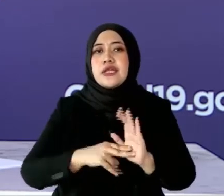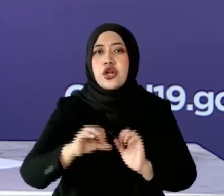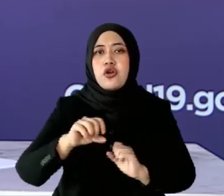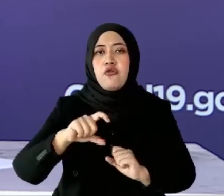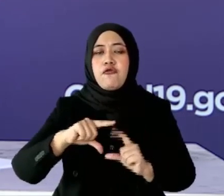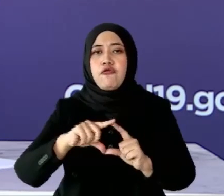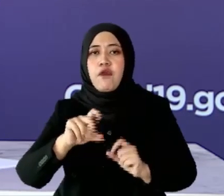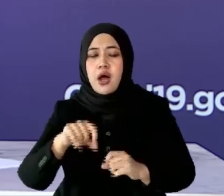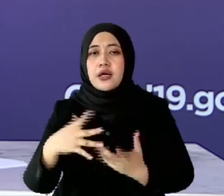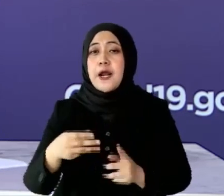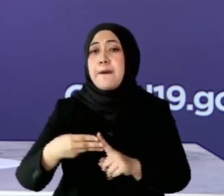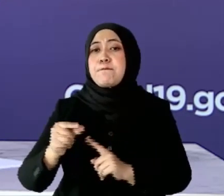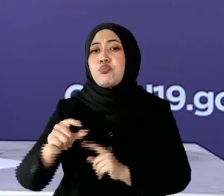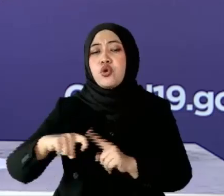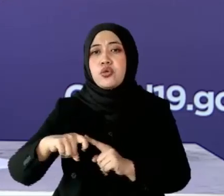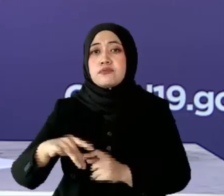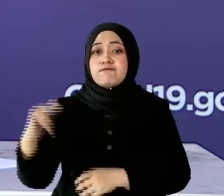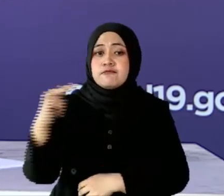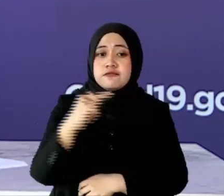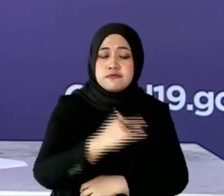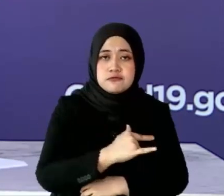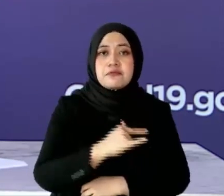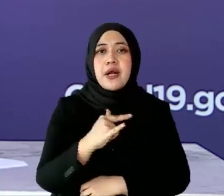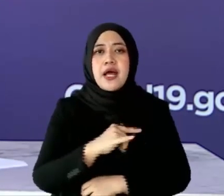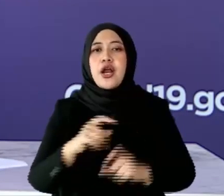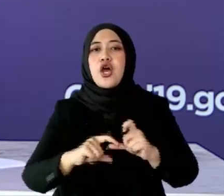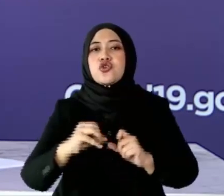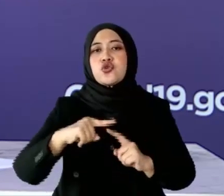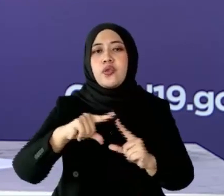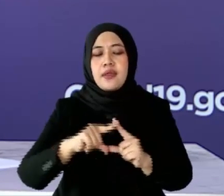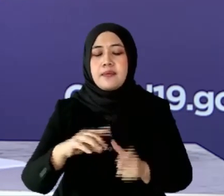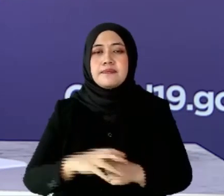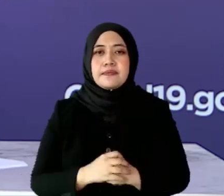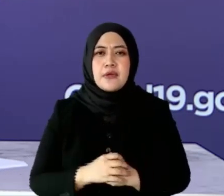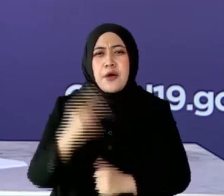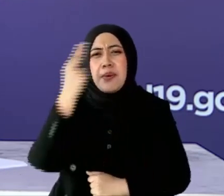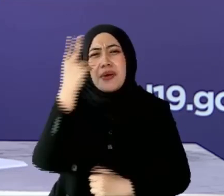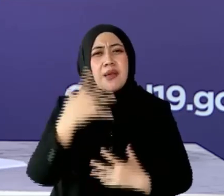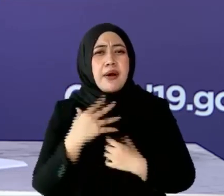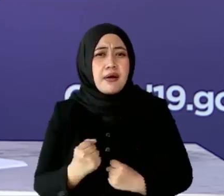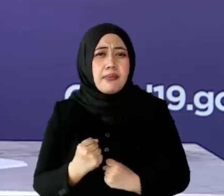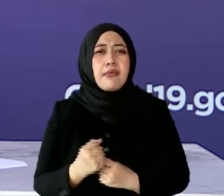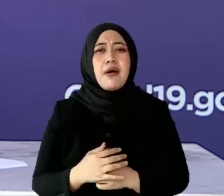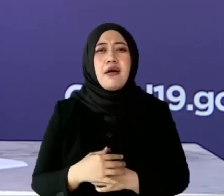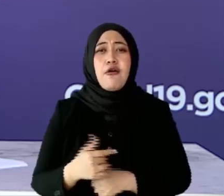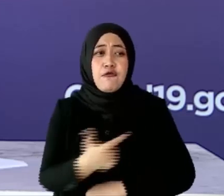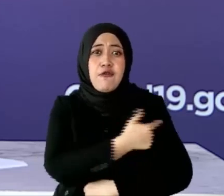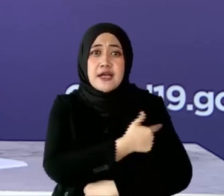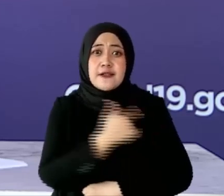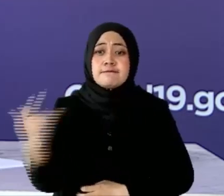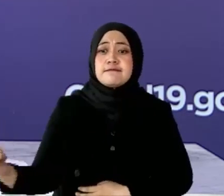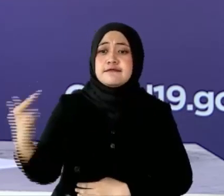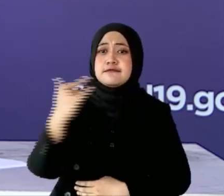dalam bentuk bulk di Bandara Soekarno-Hatta. Pemerintah berharap melalui kedatangan vaksin ini,